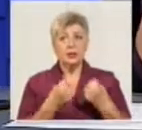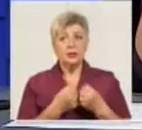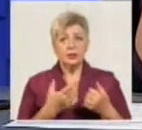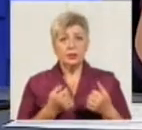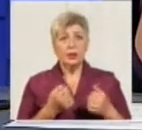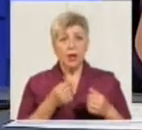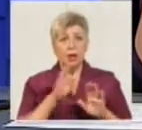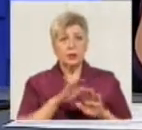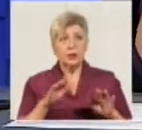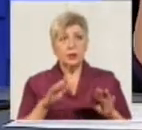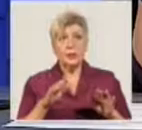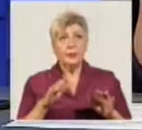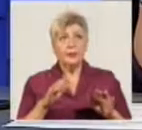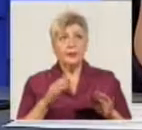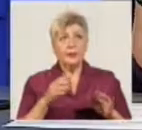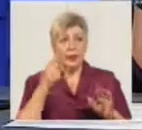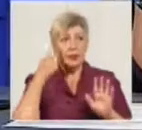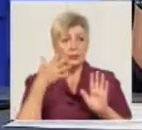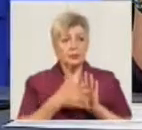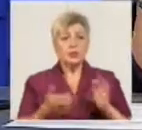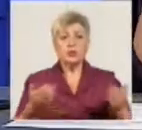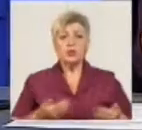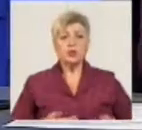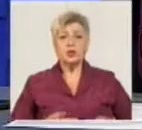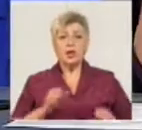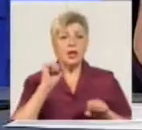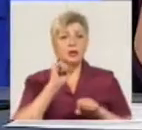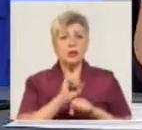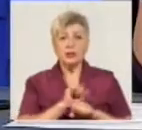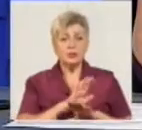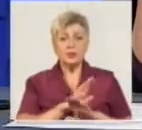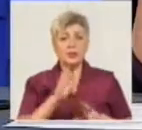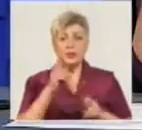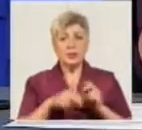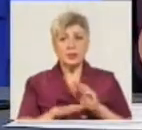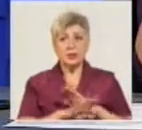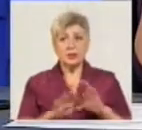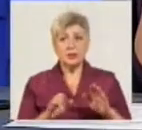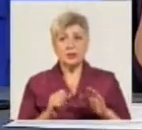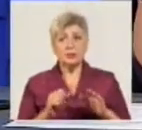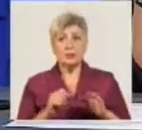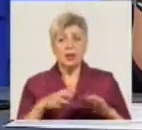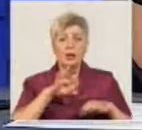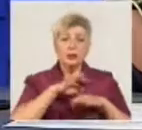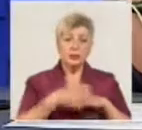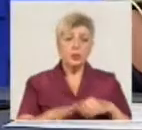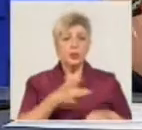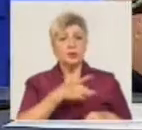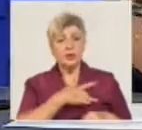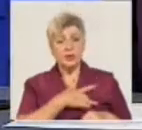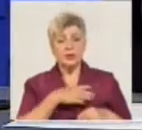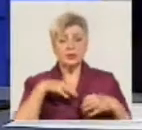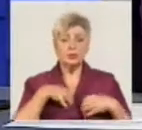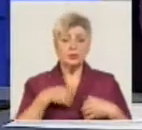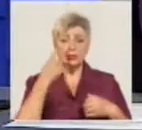не закінчилось, що життя є, воно продовжується. З болем в серці, з сумом в очах, але воно йде